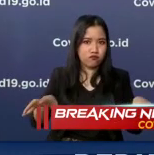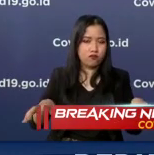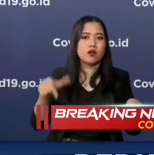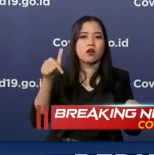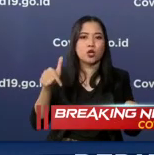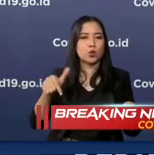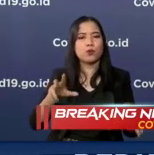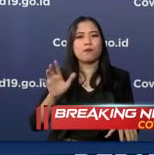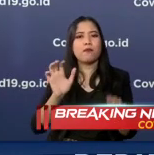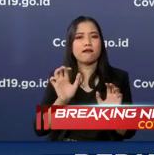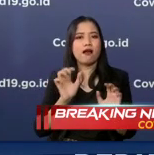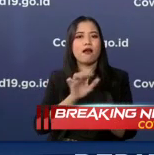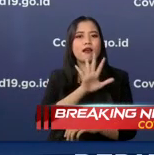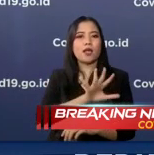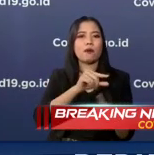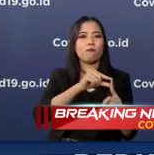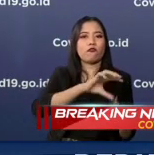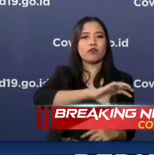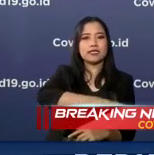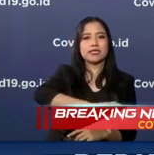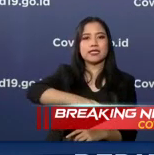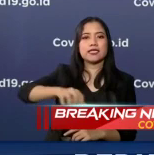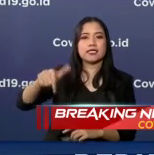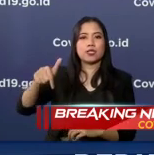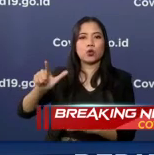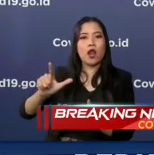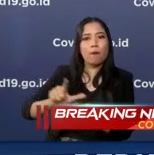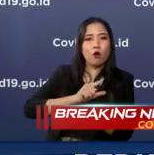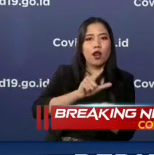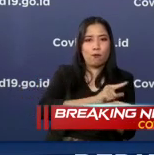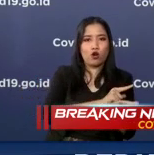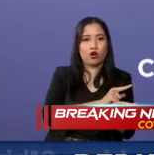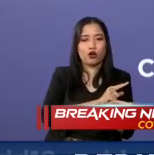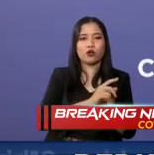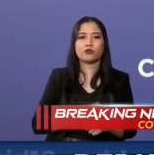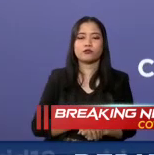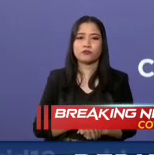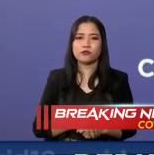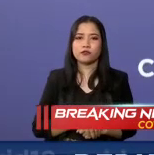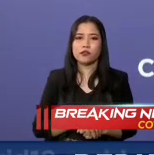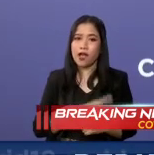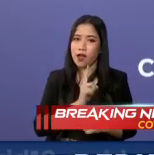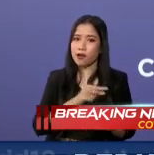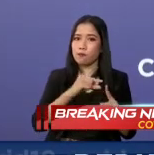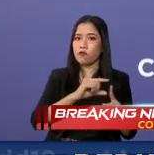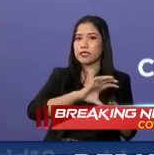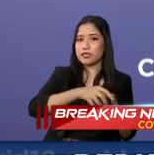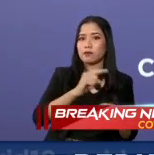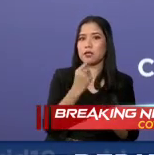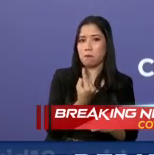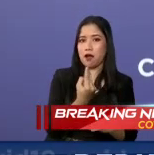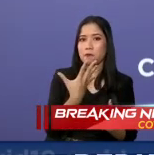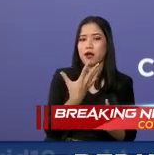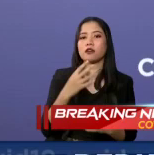pada lima provinsi yang terbanyak melaporkan kasus konfirmasi positifnya diantaranya yang satu adalah